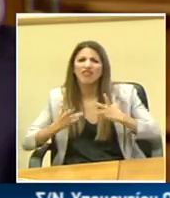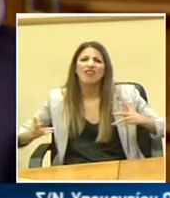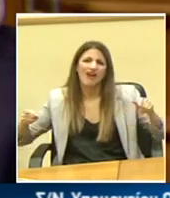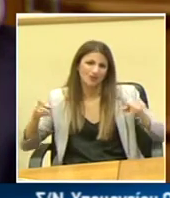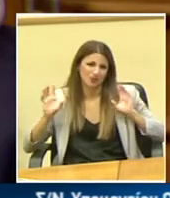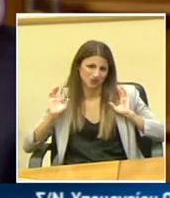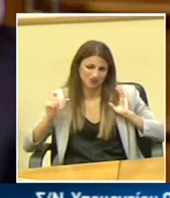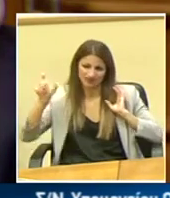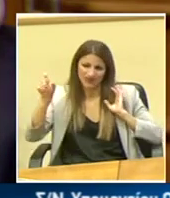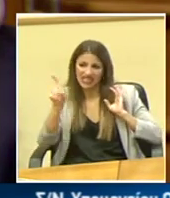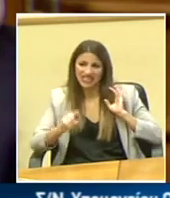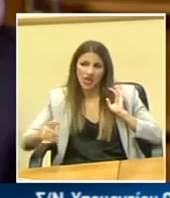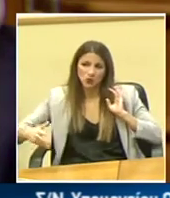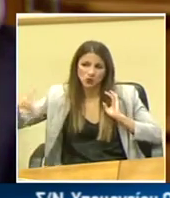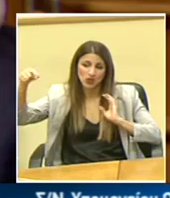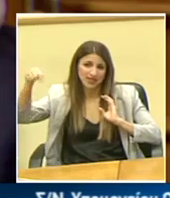επέλεξε να μετατραπεί